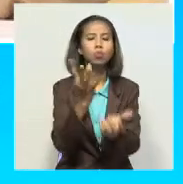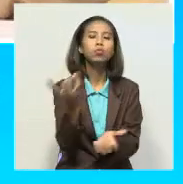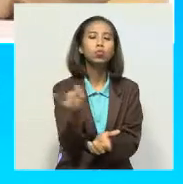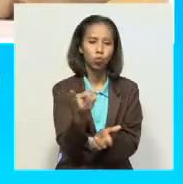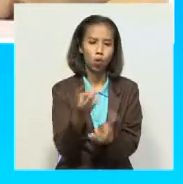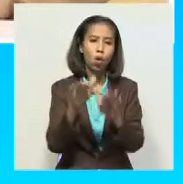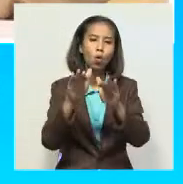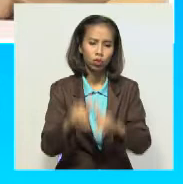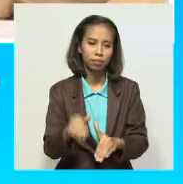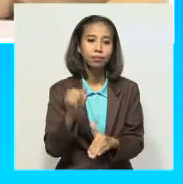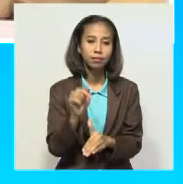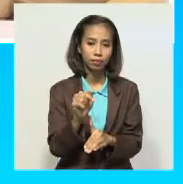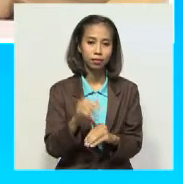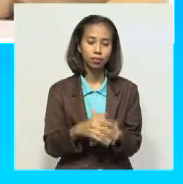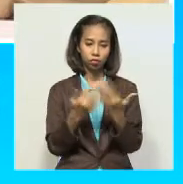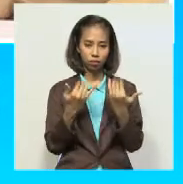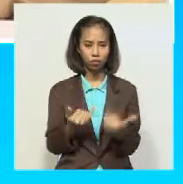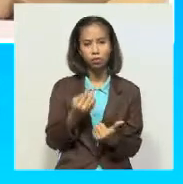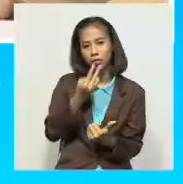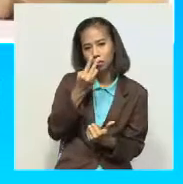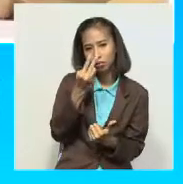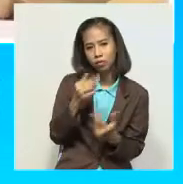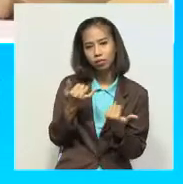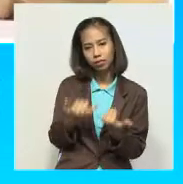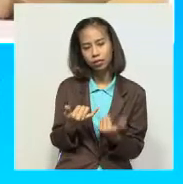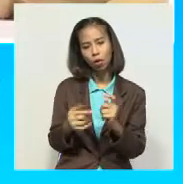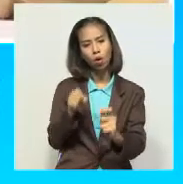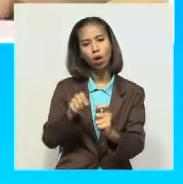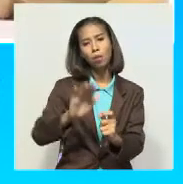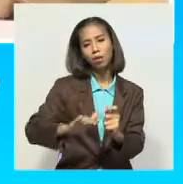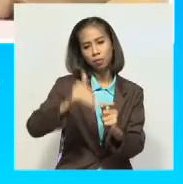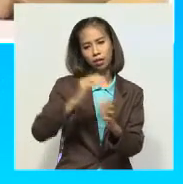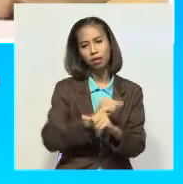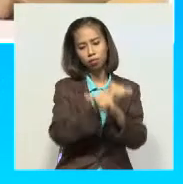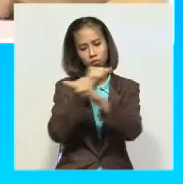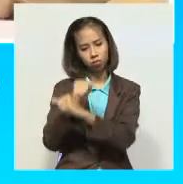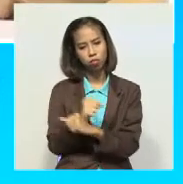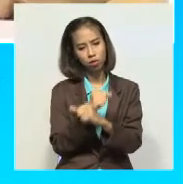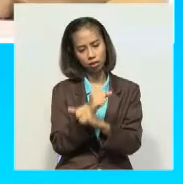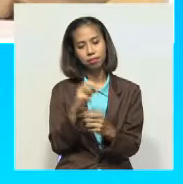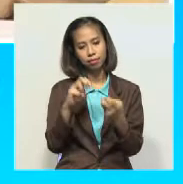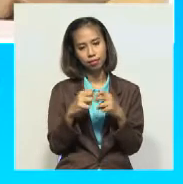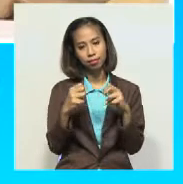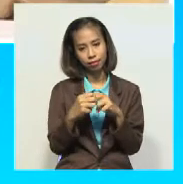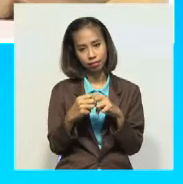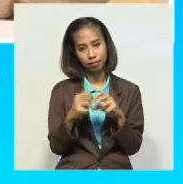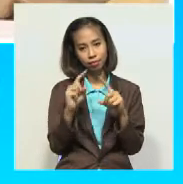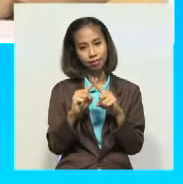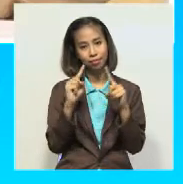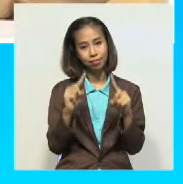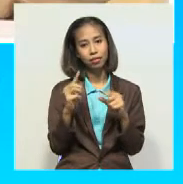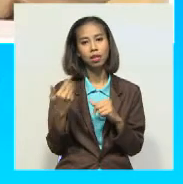คะ ค่ะคือเราจะเห็นแล้วว่าในตัวเมืองเนี่ยมีการเต็มที่ในการป้องกันแล้วก็แก้ปัญหาหลังจากนี้ไปแต่ว่